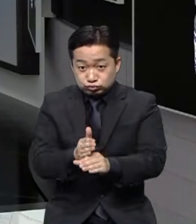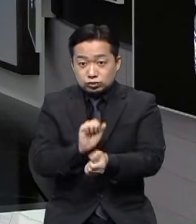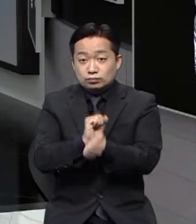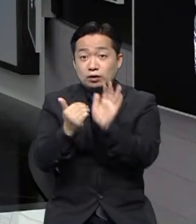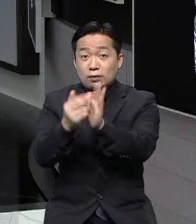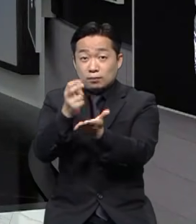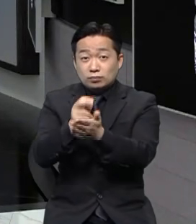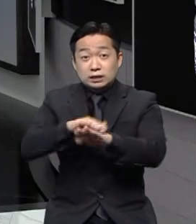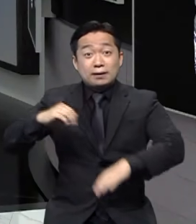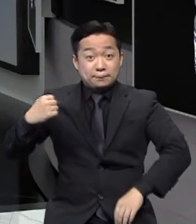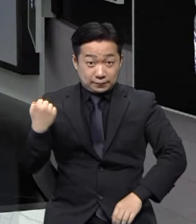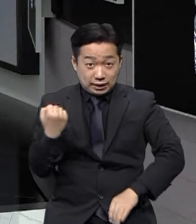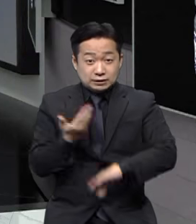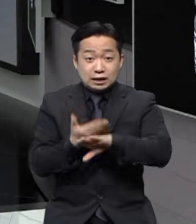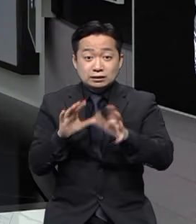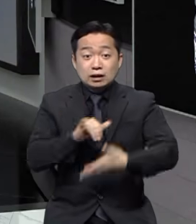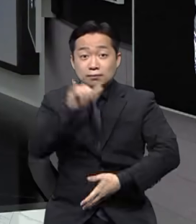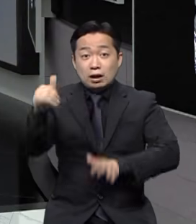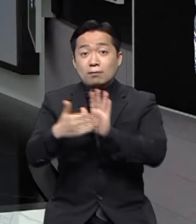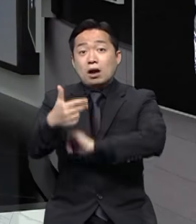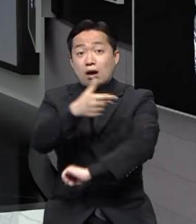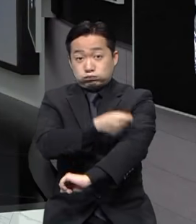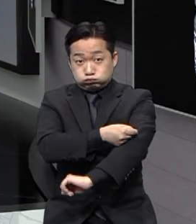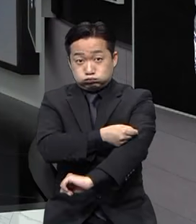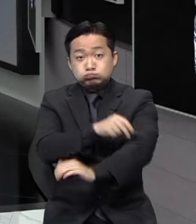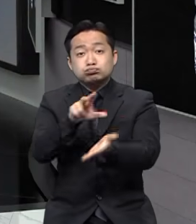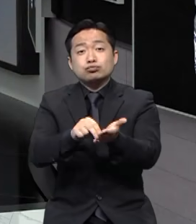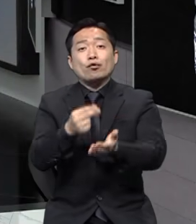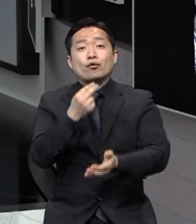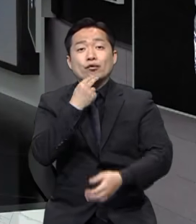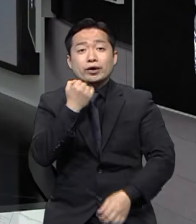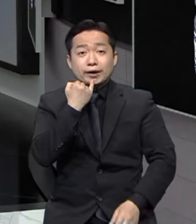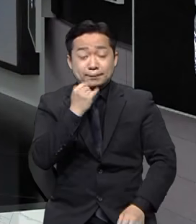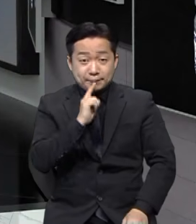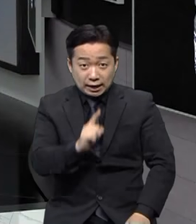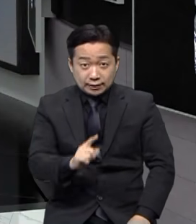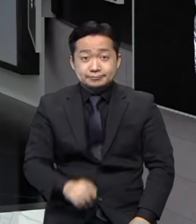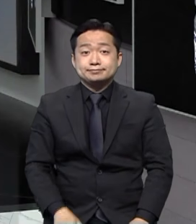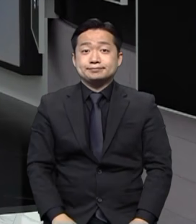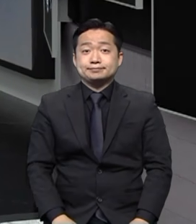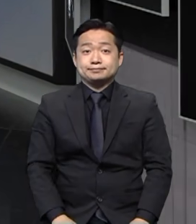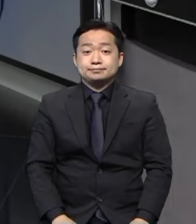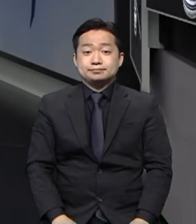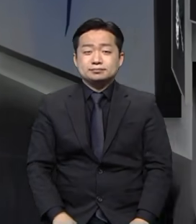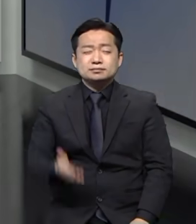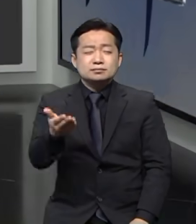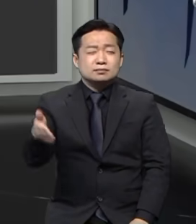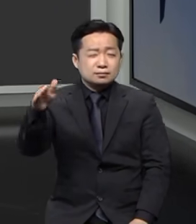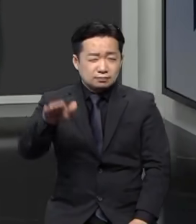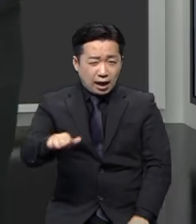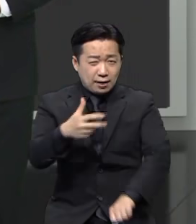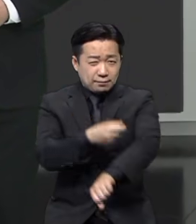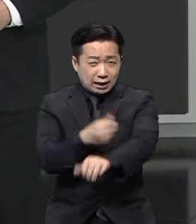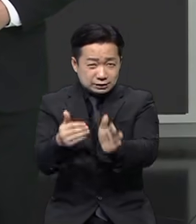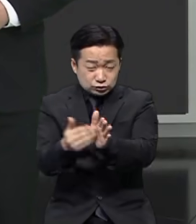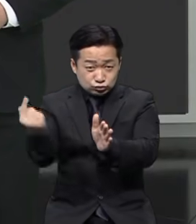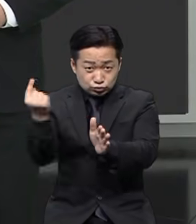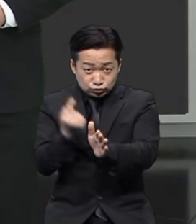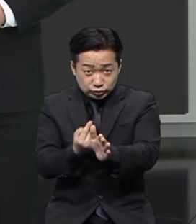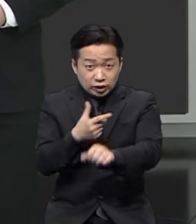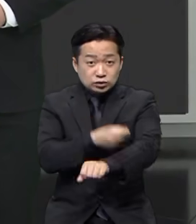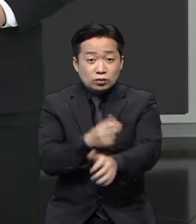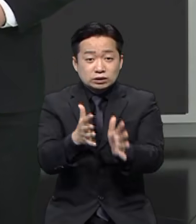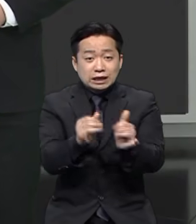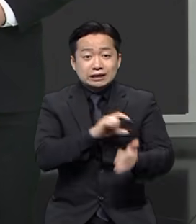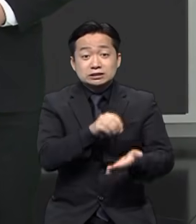방역수칙만 잘 지키면 외국으로 나가서 백신을 맞는 건 문제가 되지 않는다고 설명했습니다. 다만 해외에서 맞고 온 사람을 백신